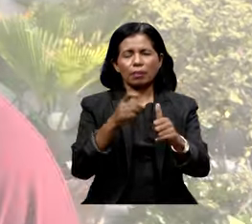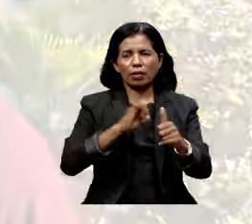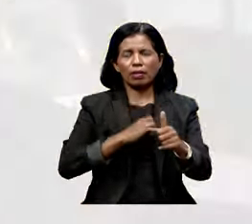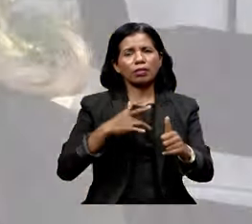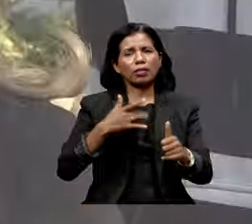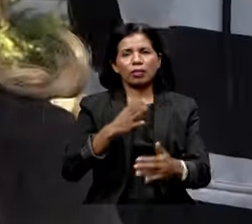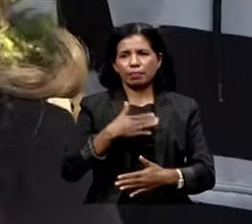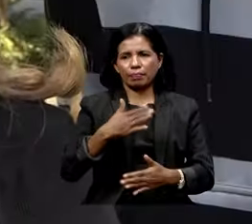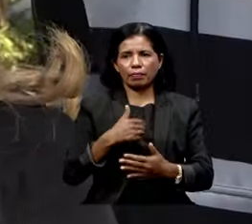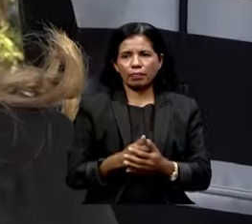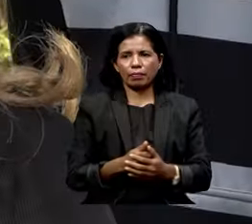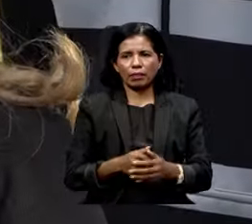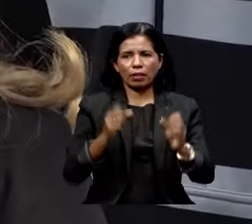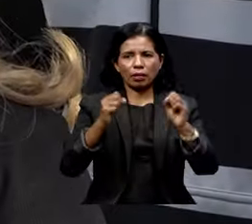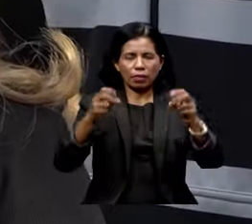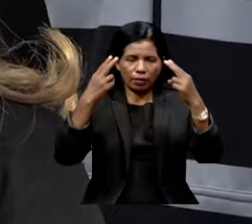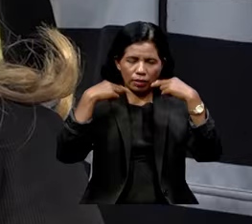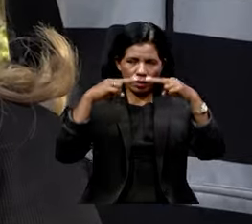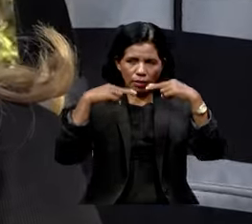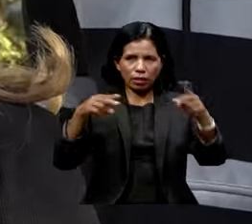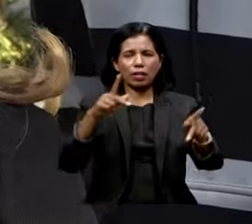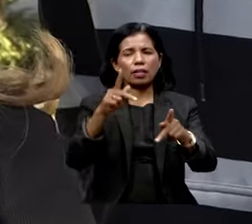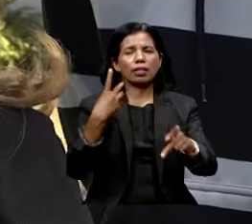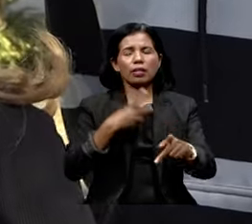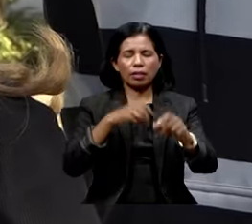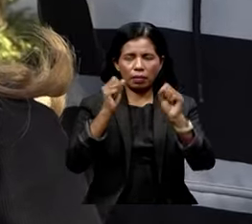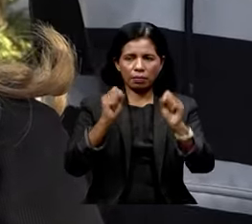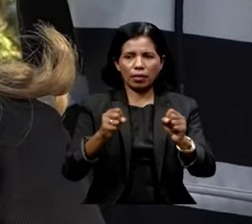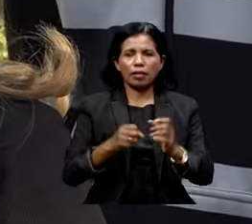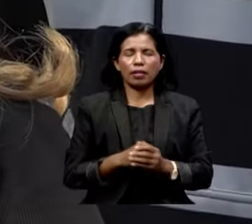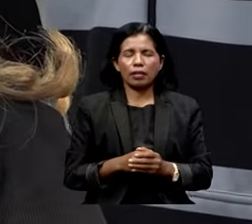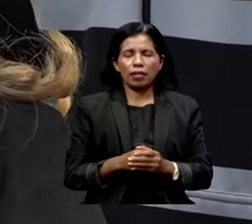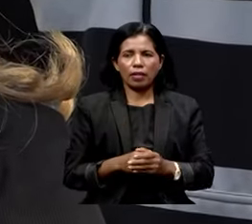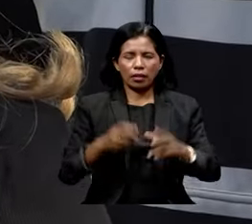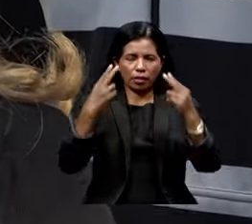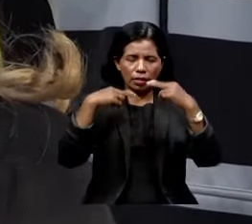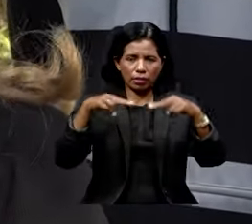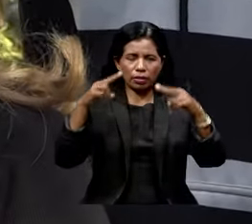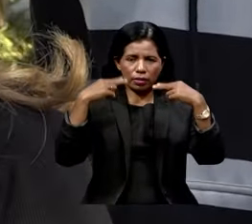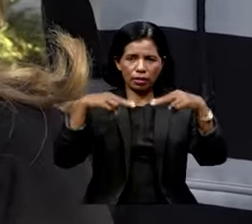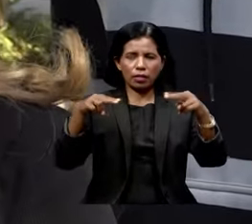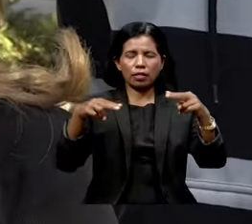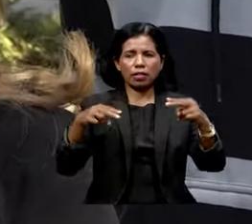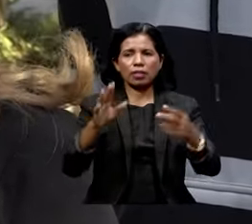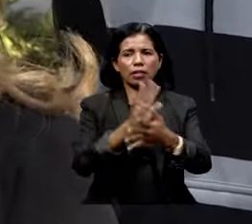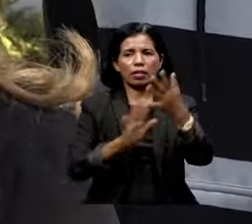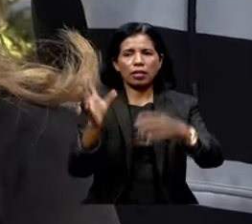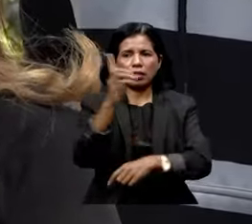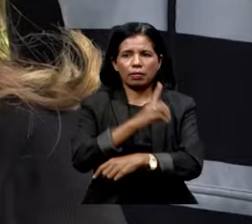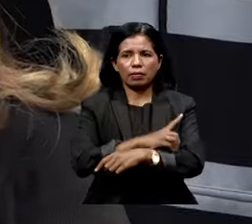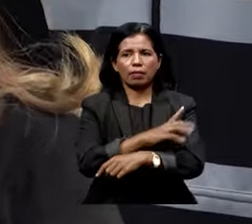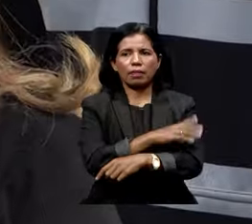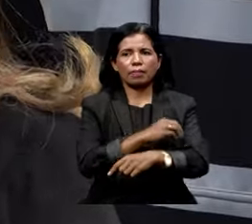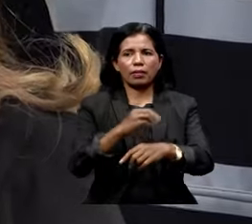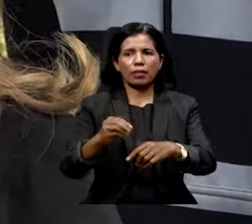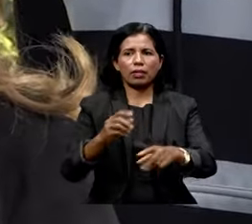biasa. Bisa menghibur orang dengan baik dan kita bisa sama-sama merayakan pesta, ini pesta rakyat ya.